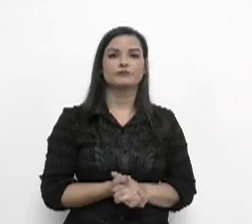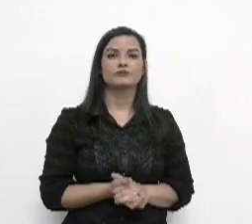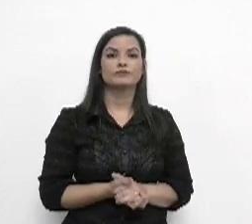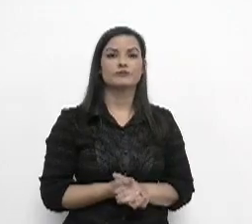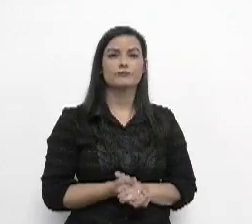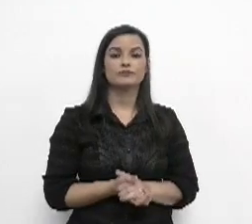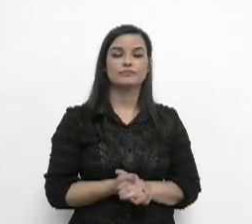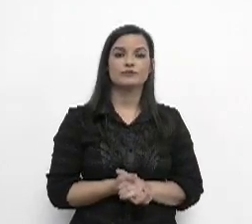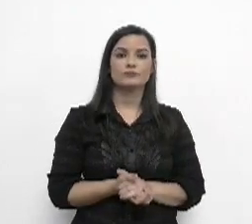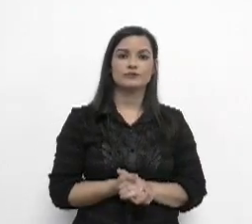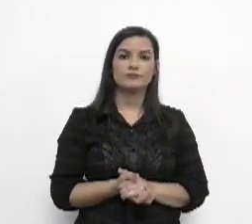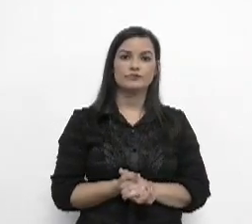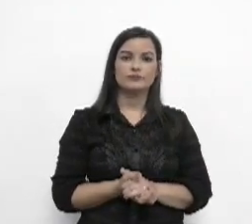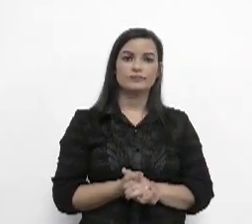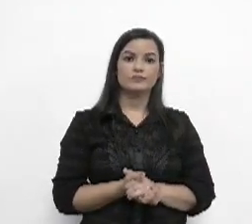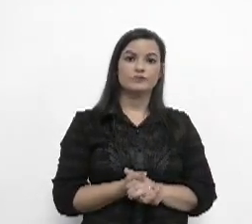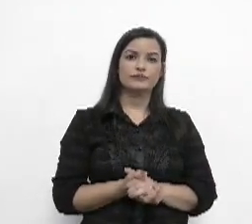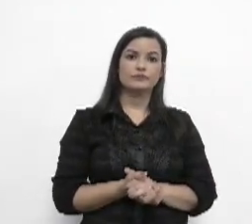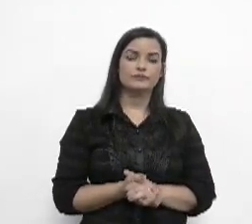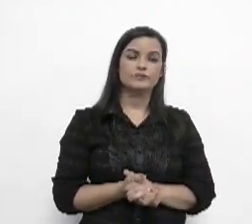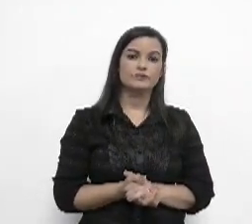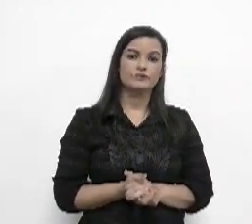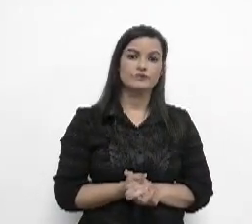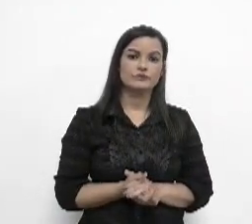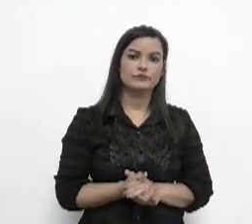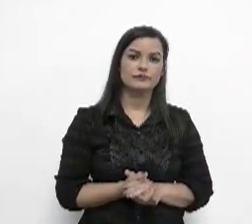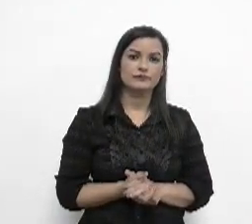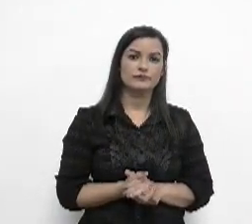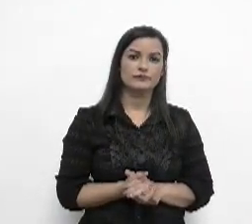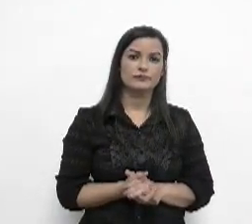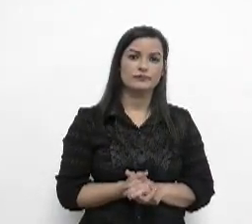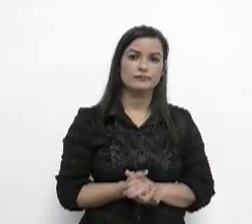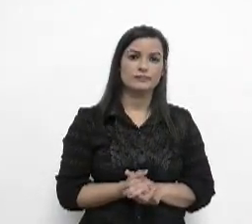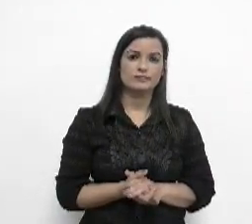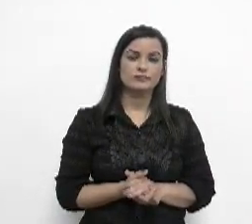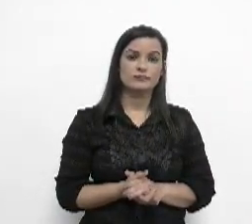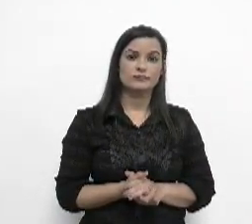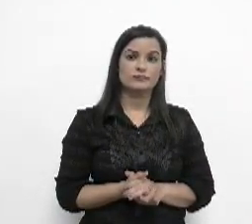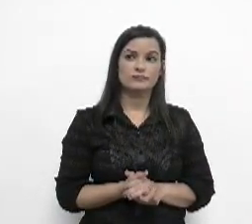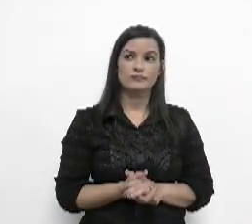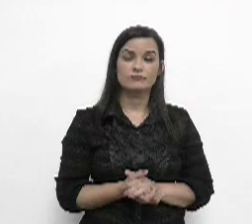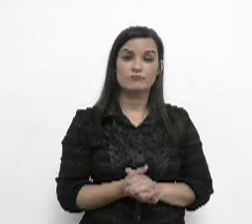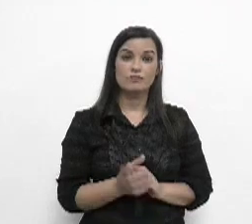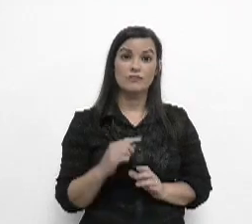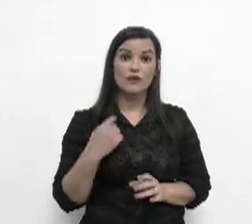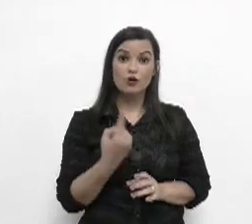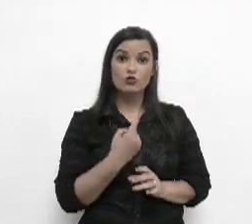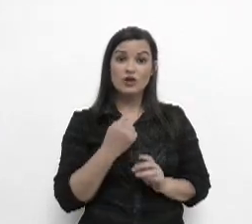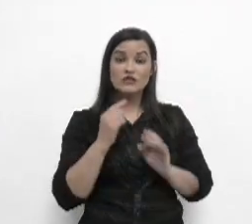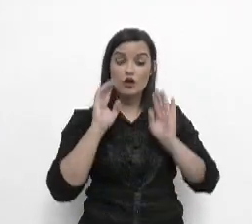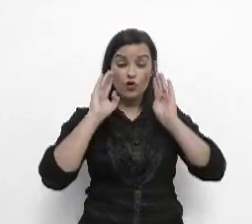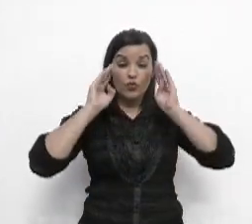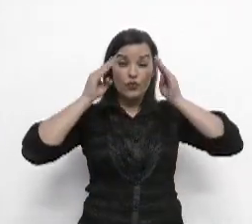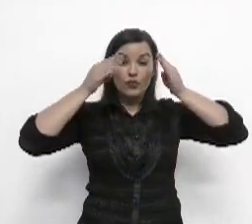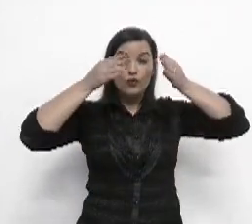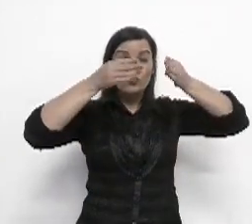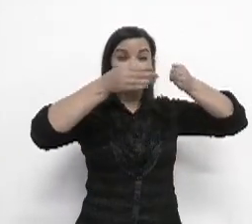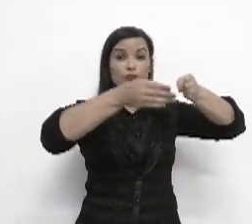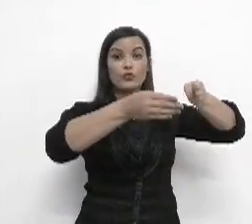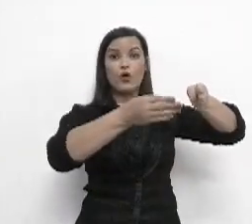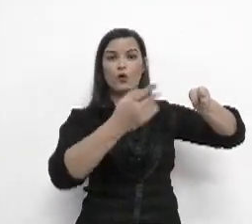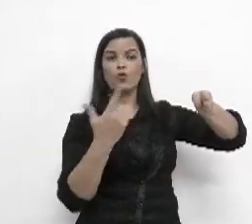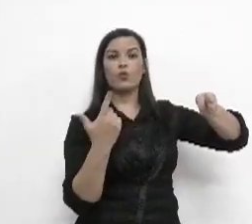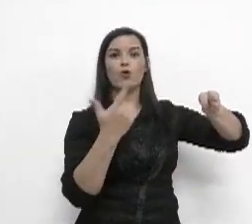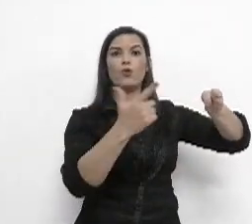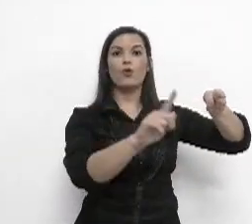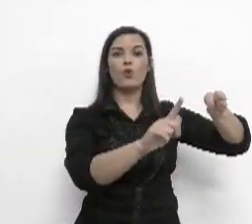무엇을 마실까, 무엇을 입을까로 우리는 온통 우리의 생각을 쏟아버리고 맙니다. Nós acabamos por focar naquilo que nós vamos vestir, naquilo que nós vamos comer,